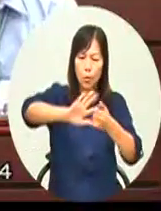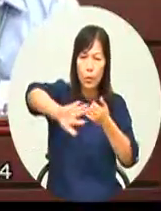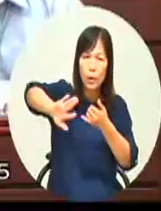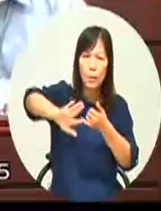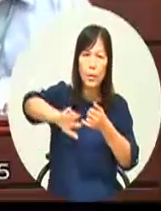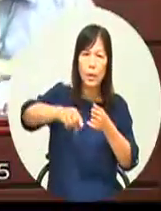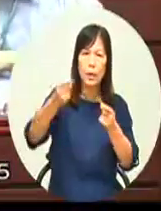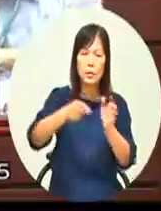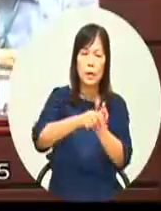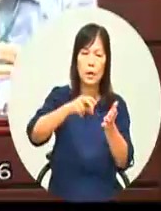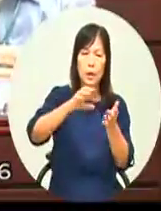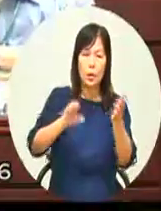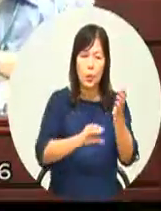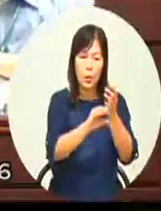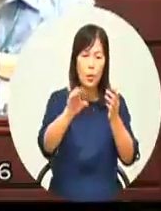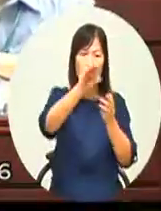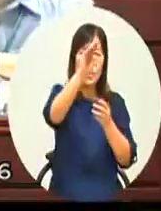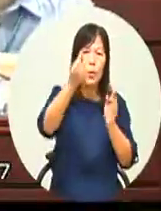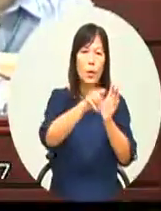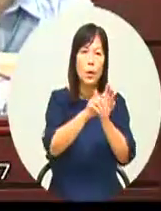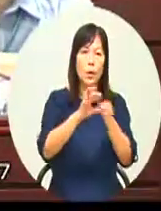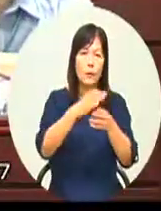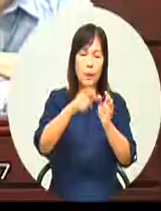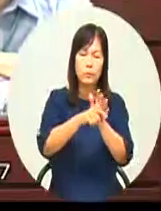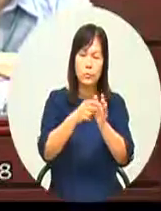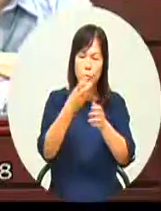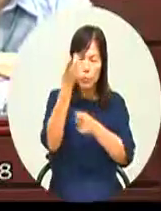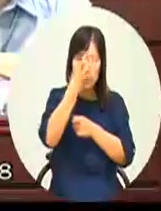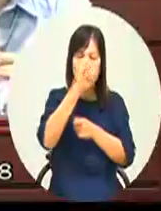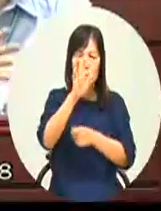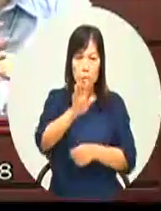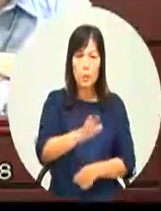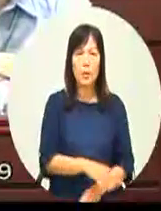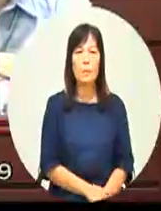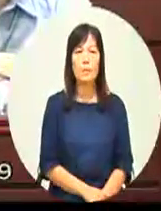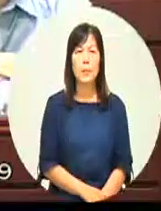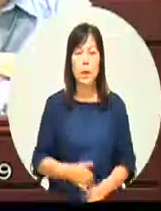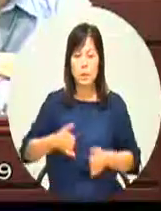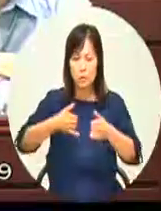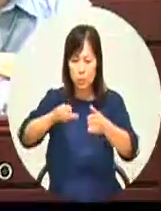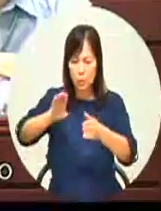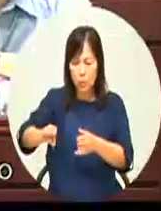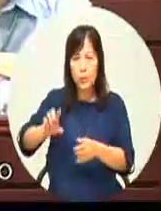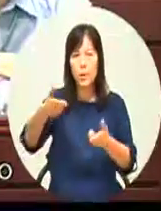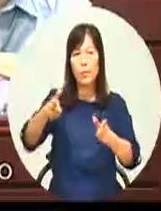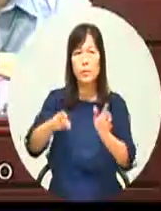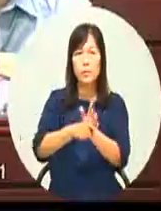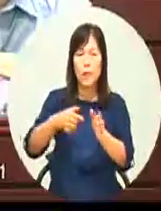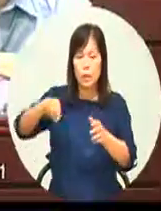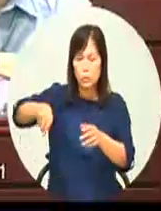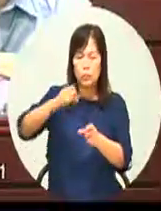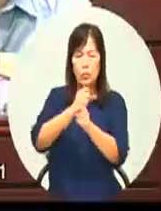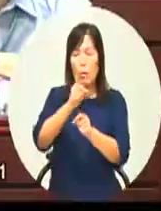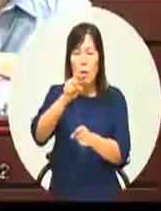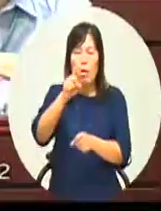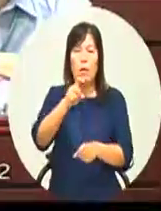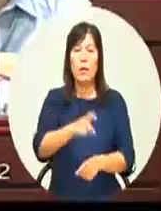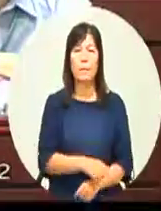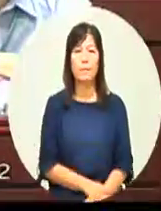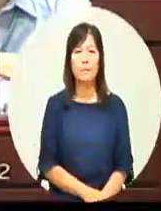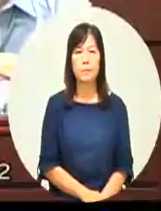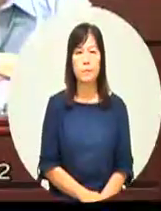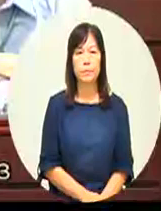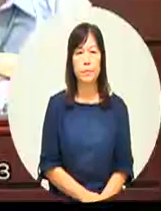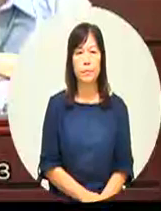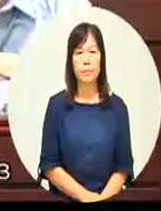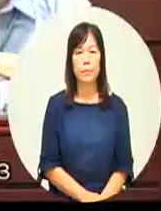别是立体停车场跟路外停车场的监视哈，而不是路边的，因为路边它没有办法做这个动作。那我